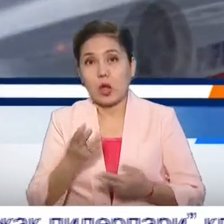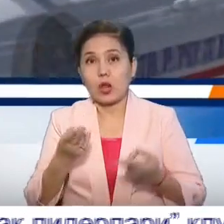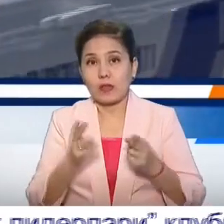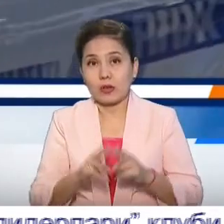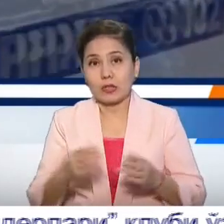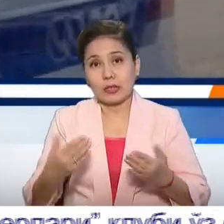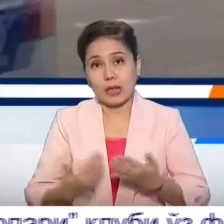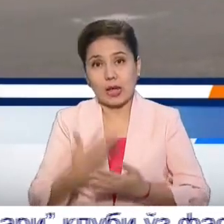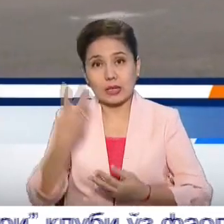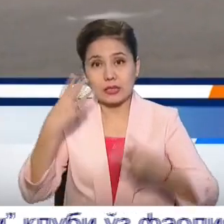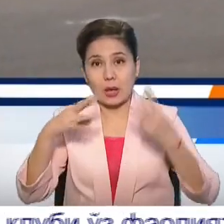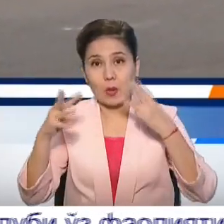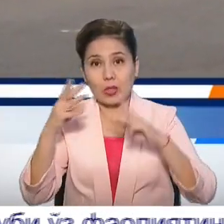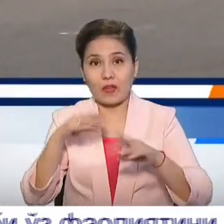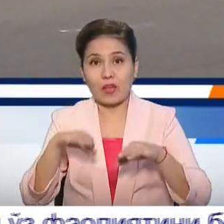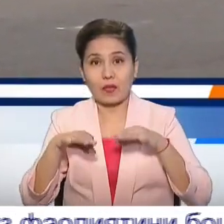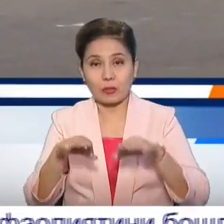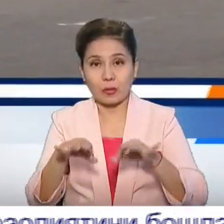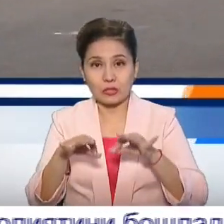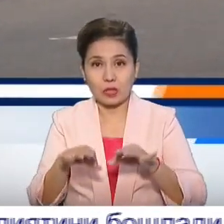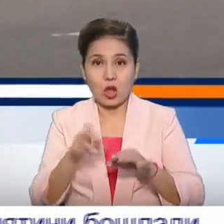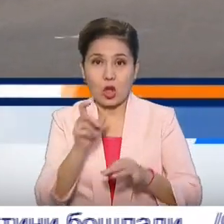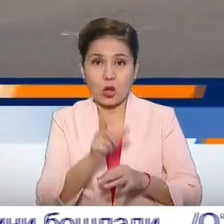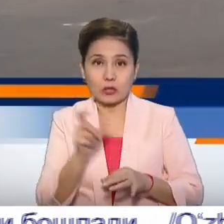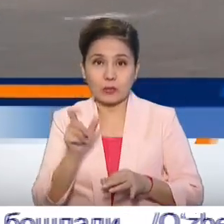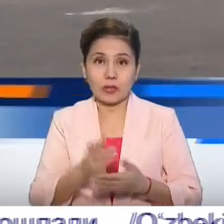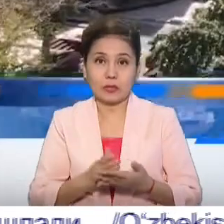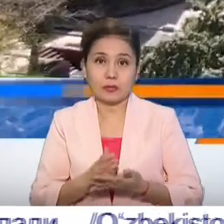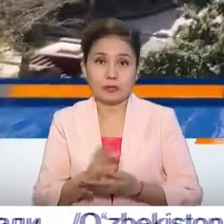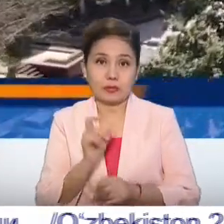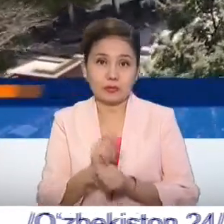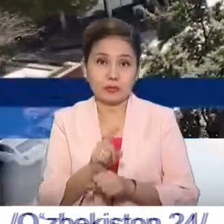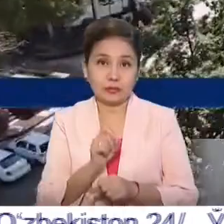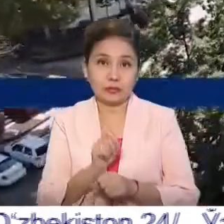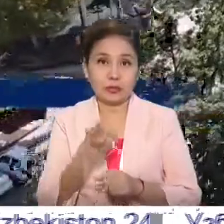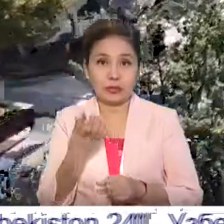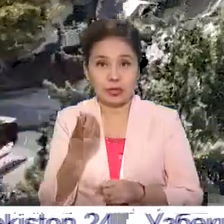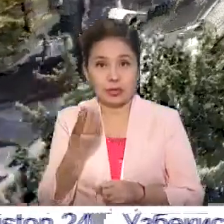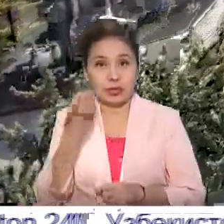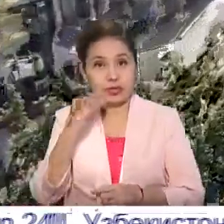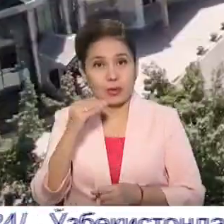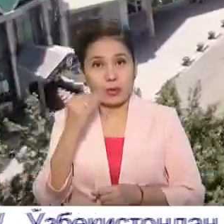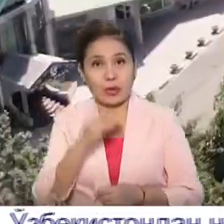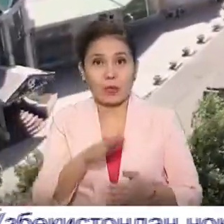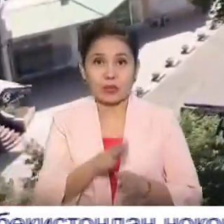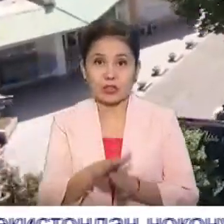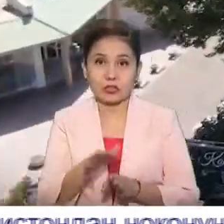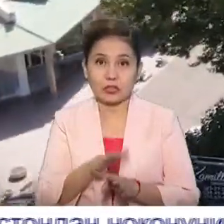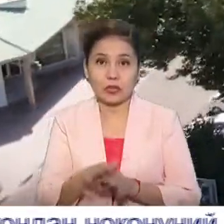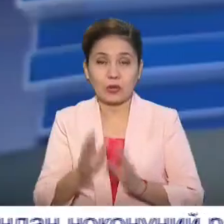yangi va zamonaviy xizmat avtomobillari xodimlarning xizmat vazifalarini yanada samarali bajarishga undaydi.